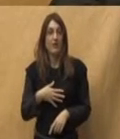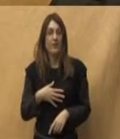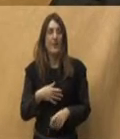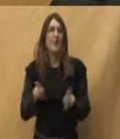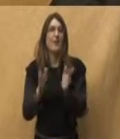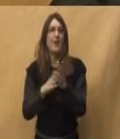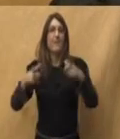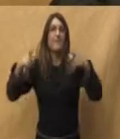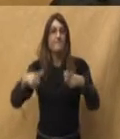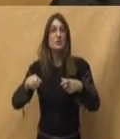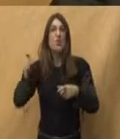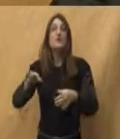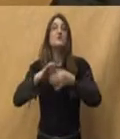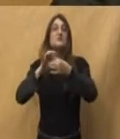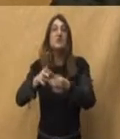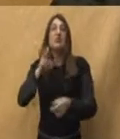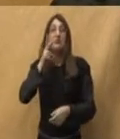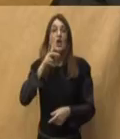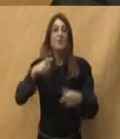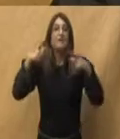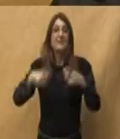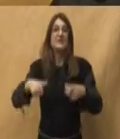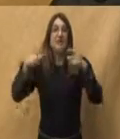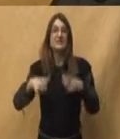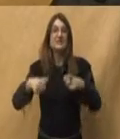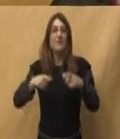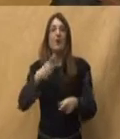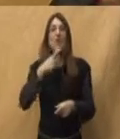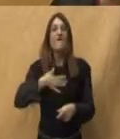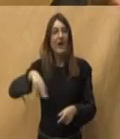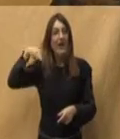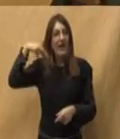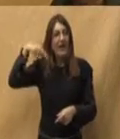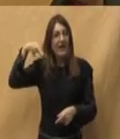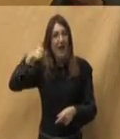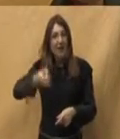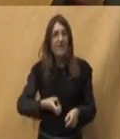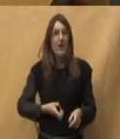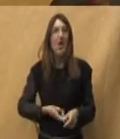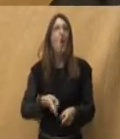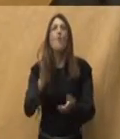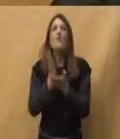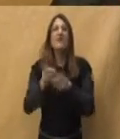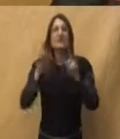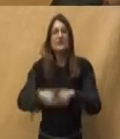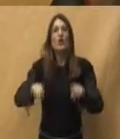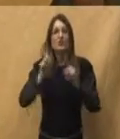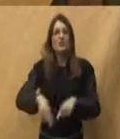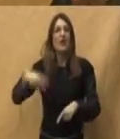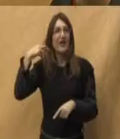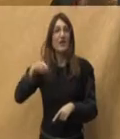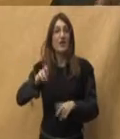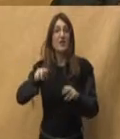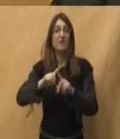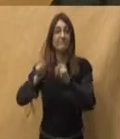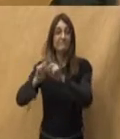picu, taj će stalno tražiti picu. Ko voli hrenovku, traži se stalno hrenovku, jer ako nema hrenovke, njemu nešto fali. Ima takvih jela više,